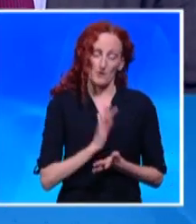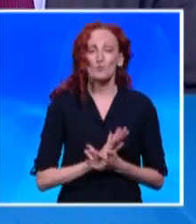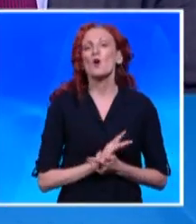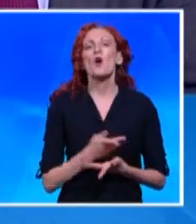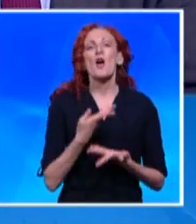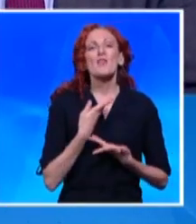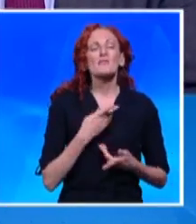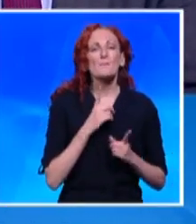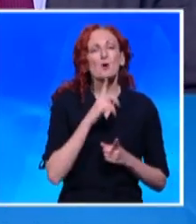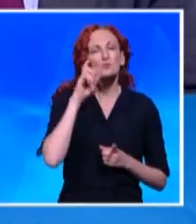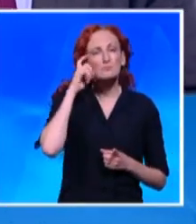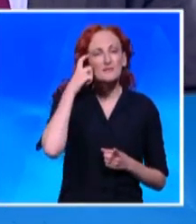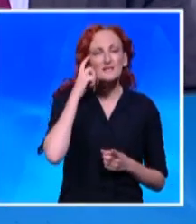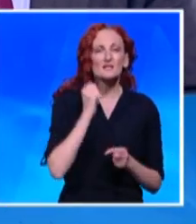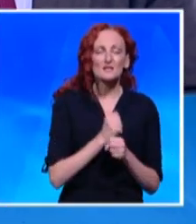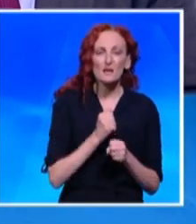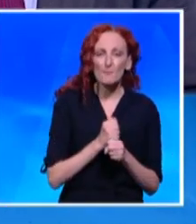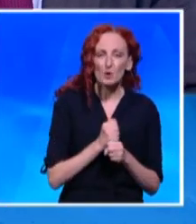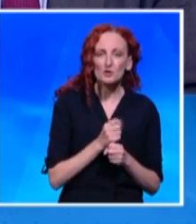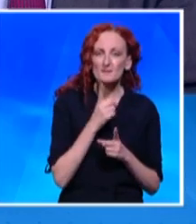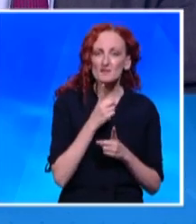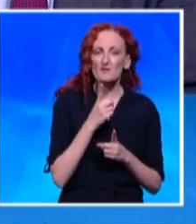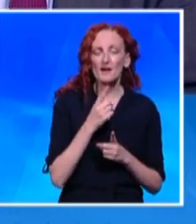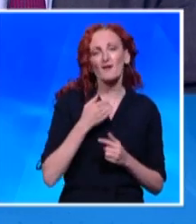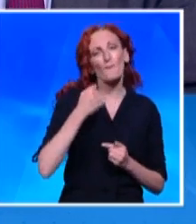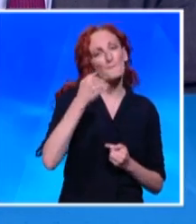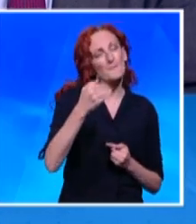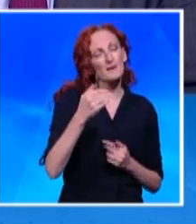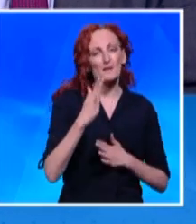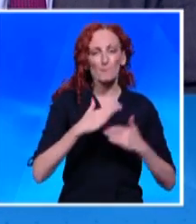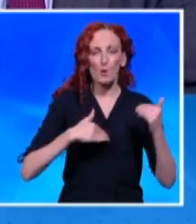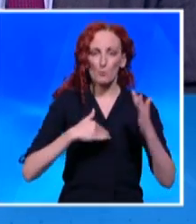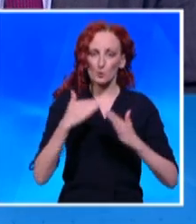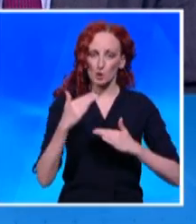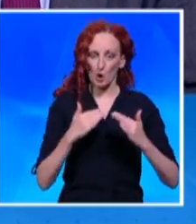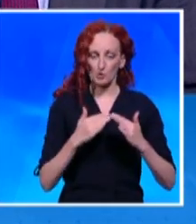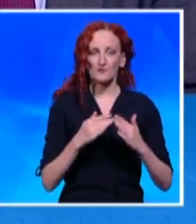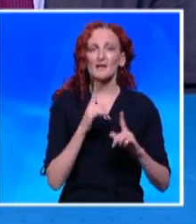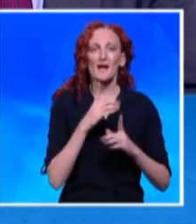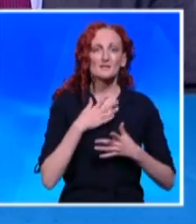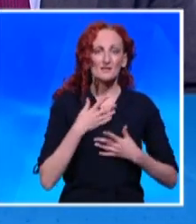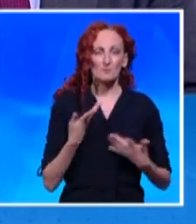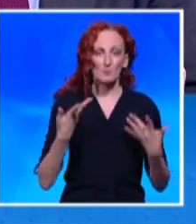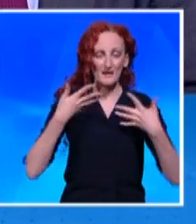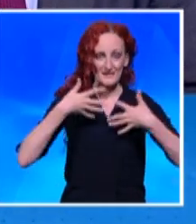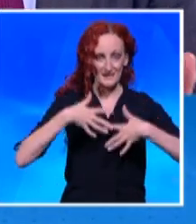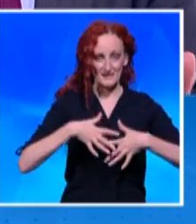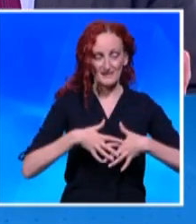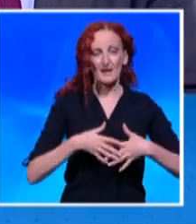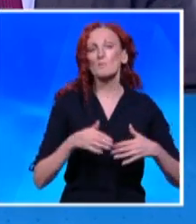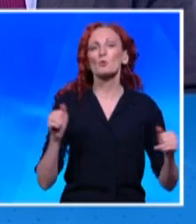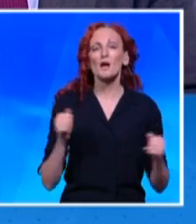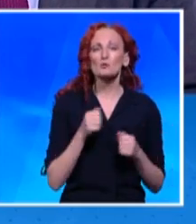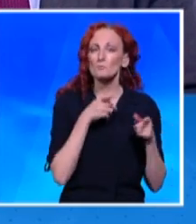и да работим върху това как да бъдем по-подготвени, как да имаме система, която бързо да предупреждава